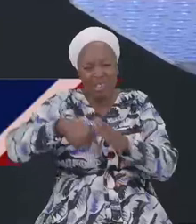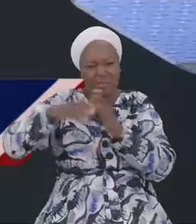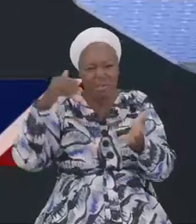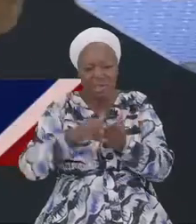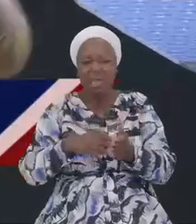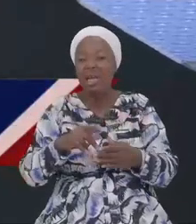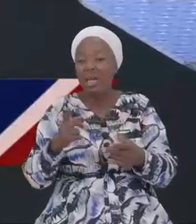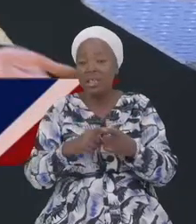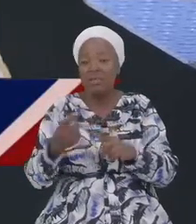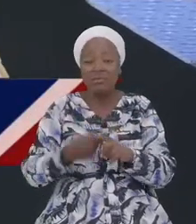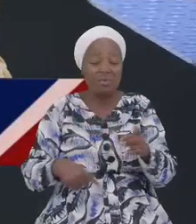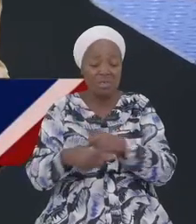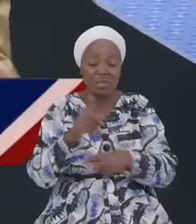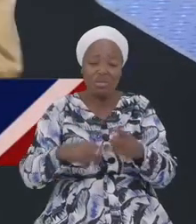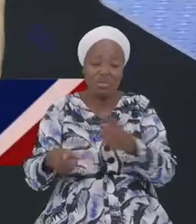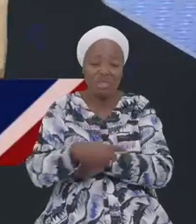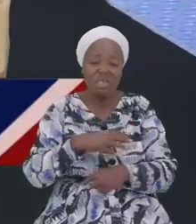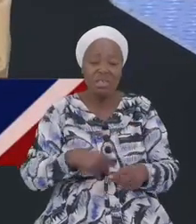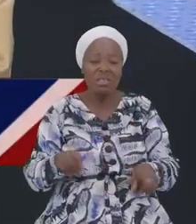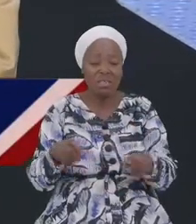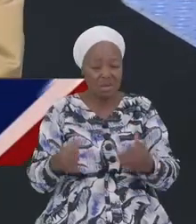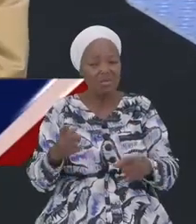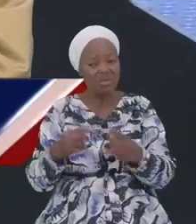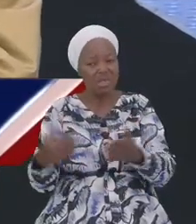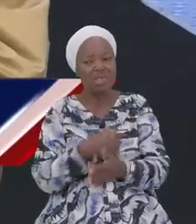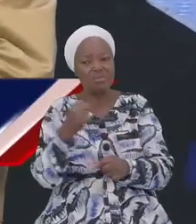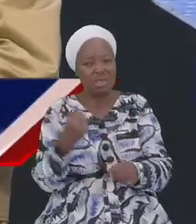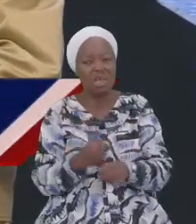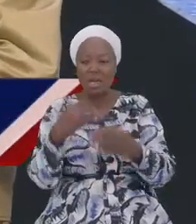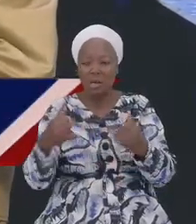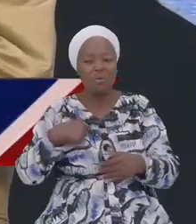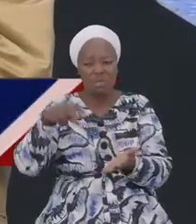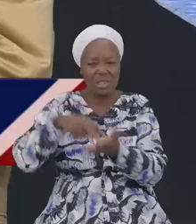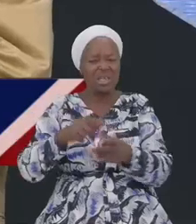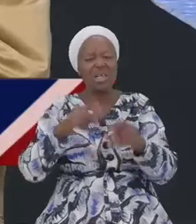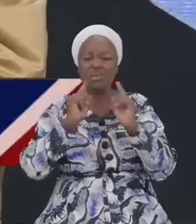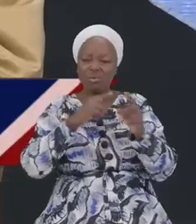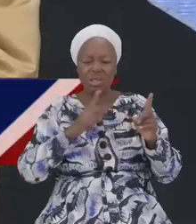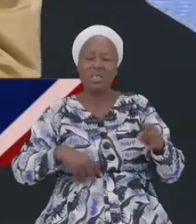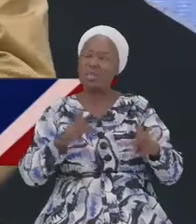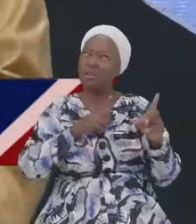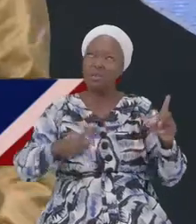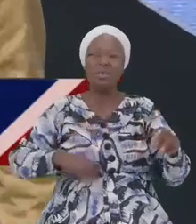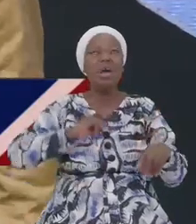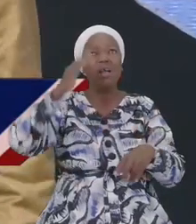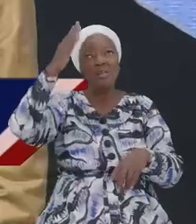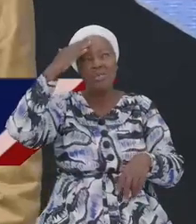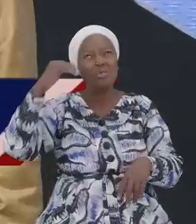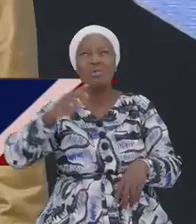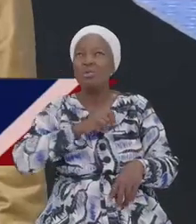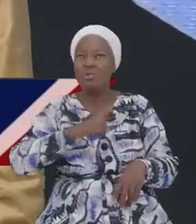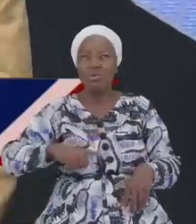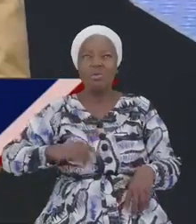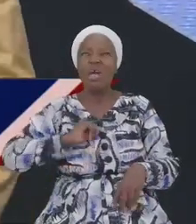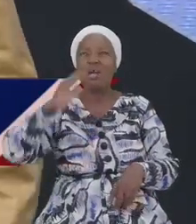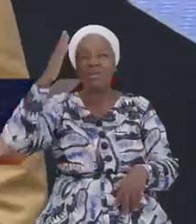Et le jour en jour, même juste dans la nouvelle année, maintenant, il est l'heure pour nous de parler au Seigneur, pour dire, Seigneur, je me rends compte. Vous ne pouvez pas vous repentir pour une